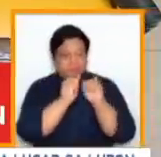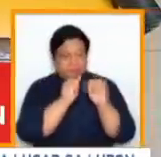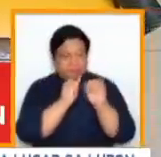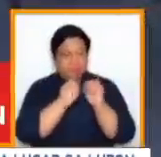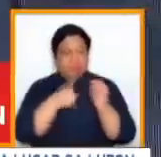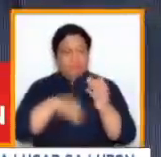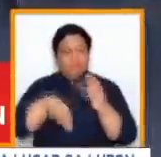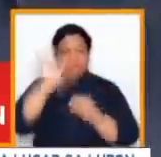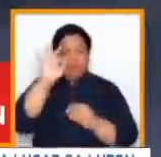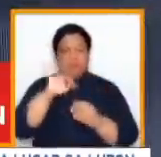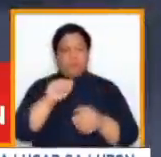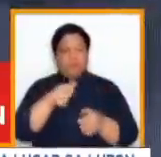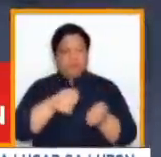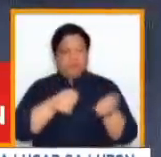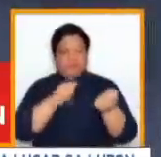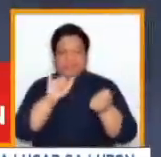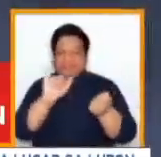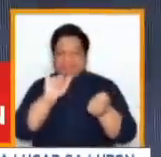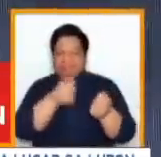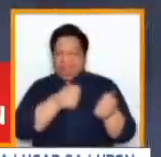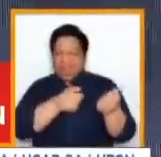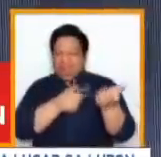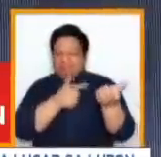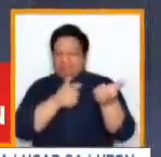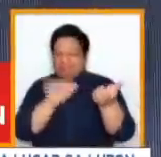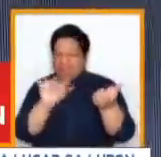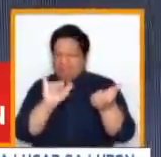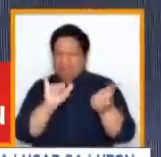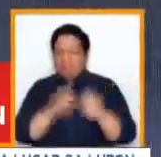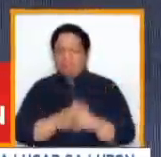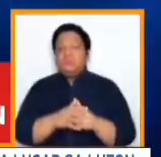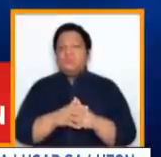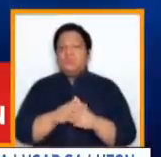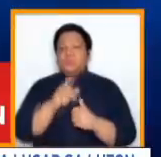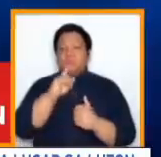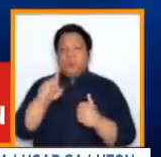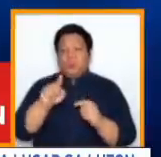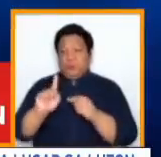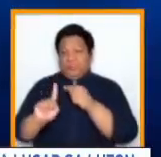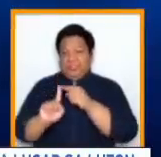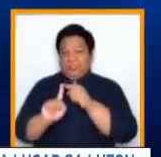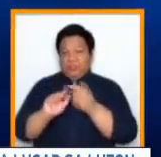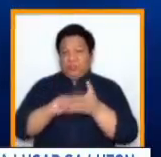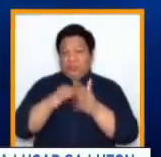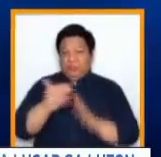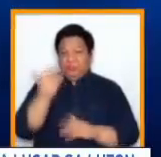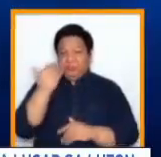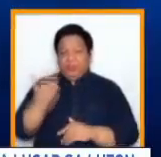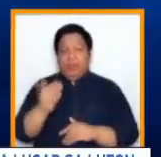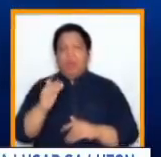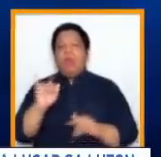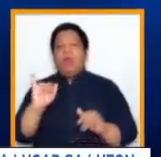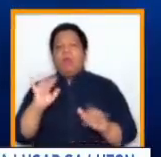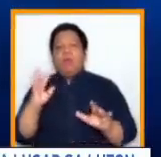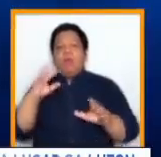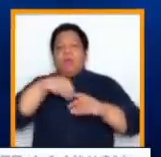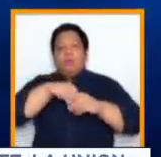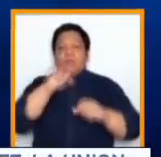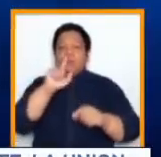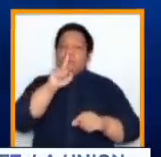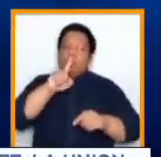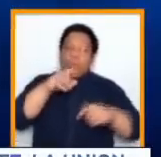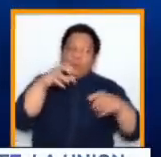isang sumpak. Ayon sa pulisya, nadamay lang sa gulo ang namatay na estudyante. Hindi po ito isang gangwat. Itong mga katang to ay